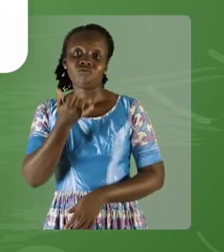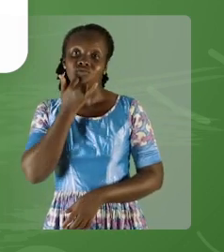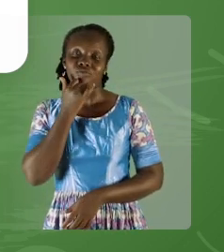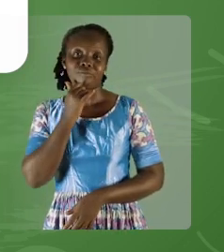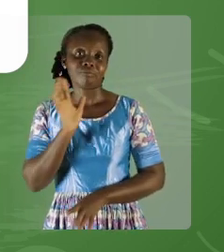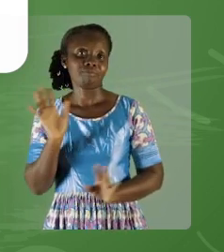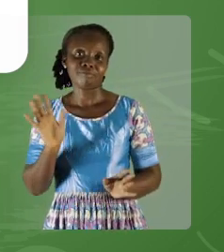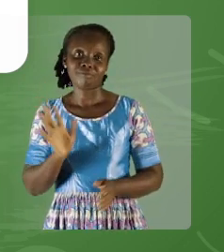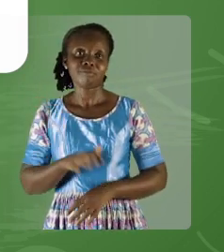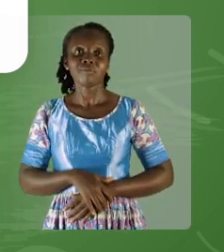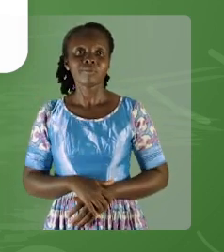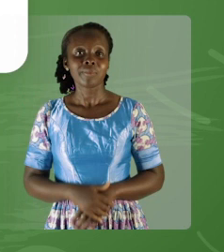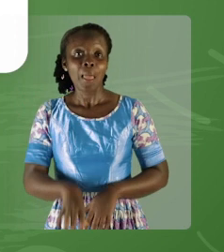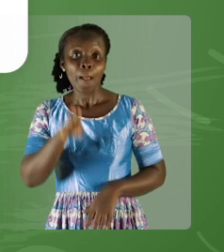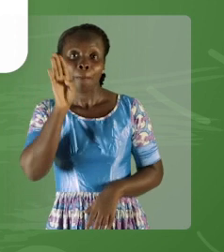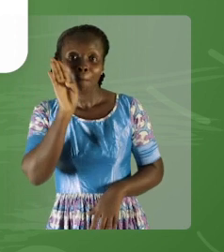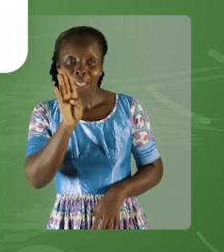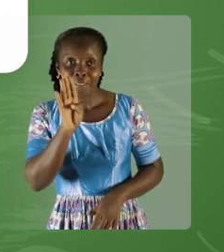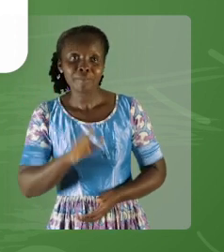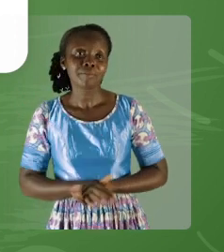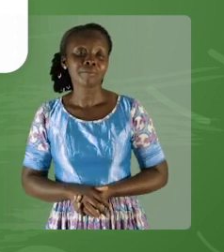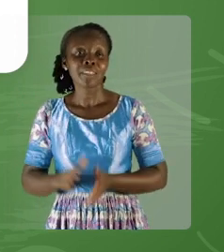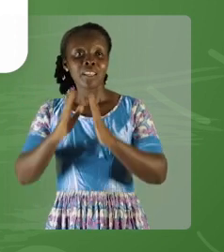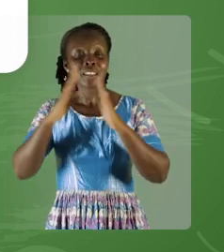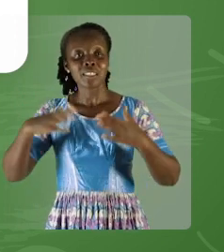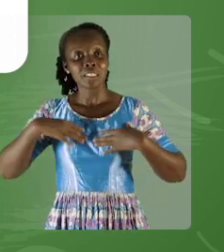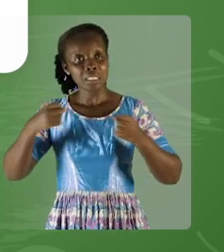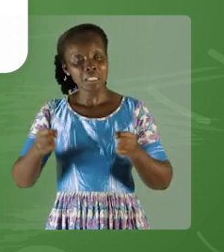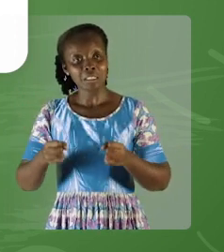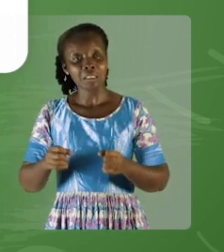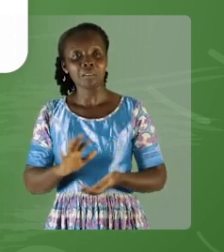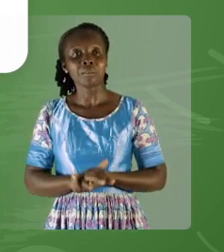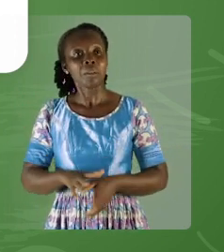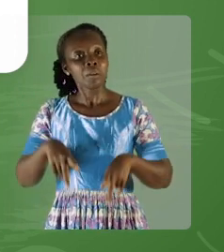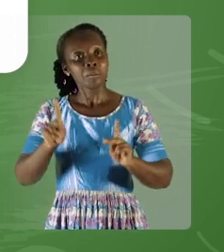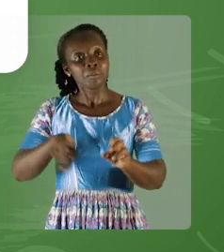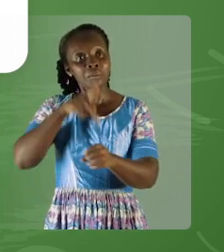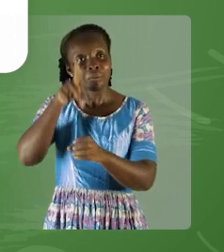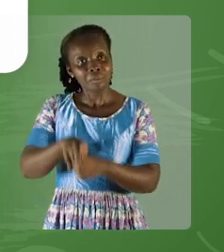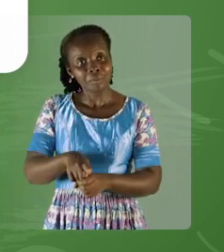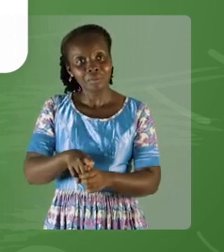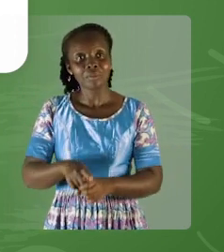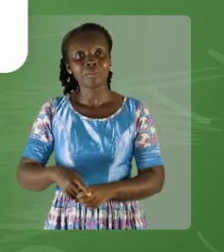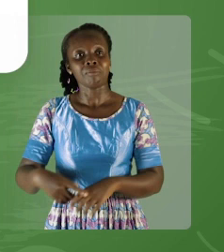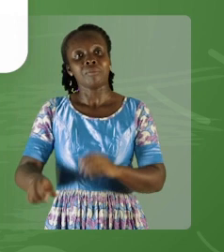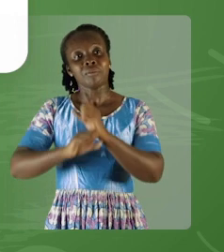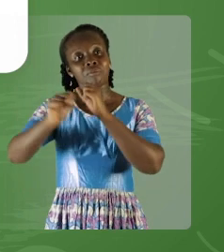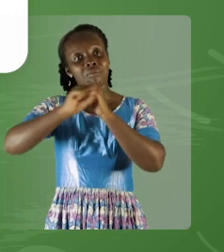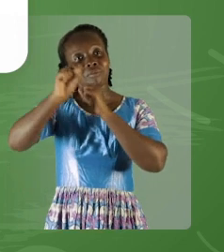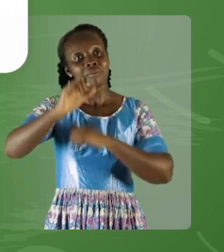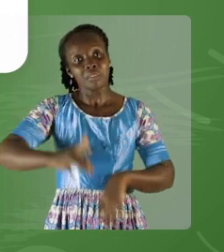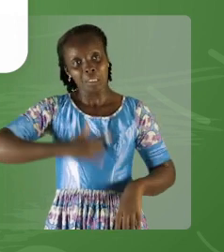C'est faux. Bien. Petit b. Le centre de santé a pour rôle de participer